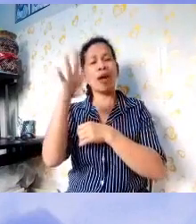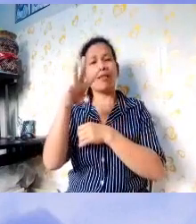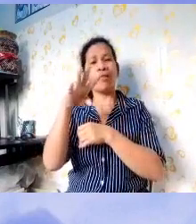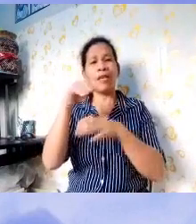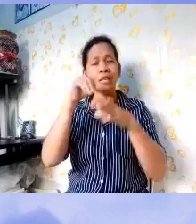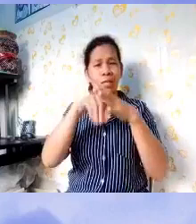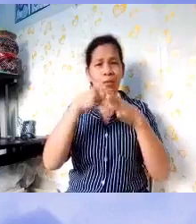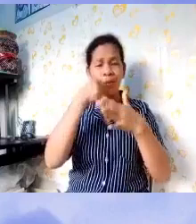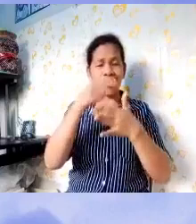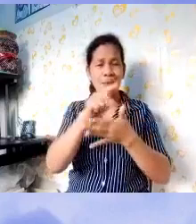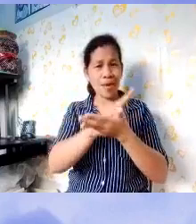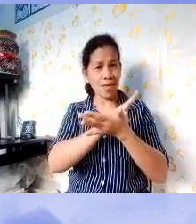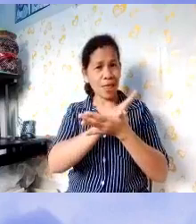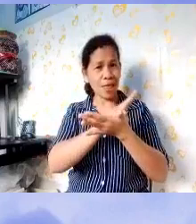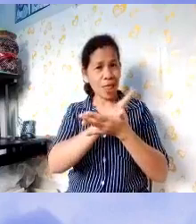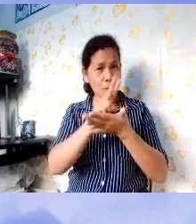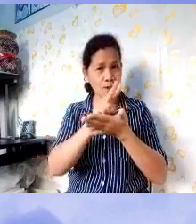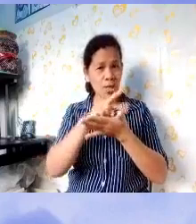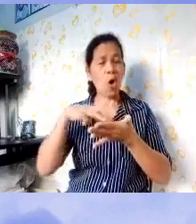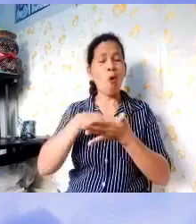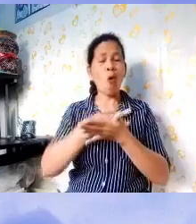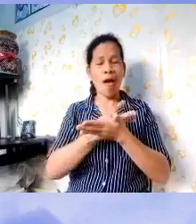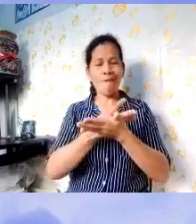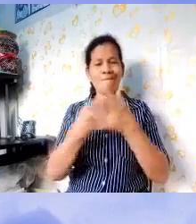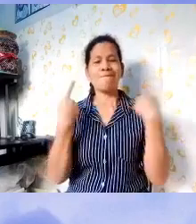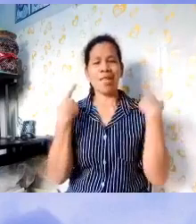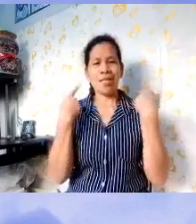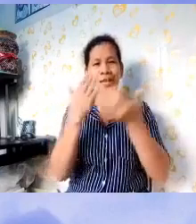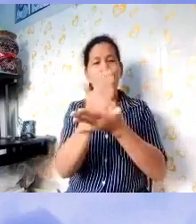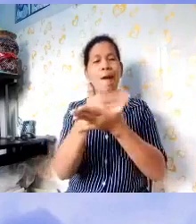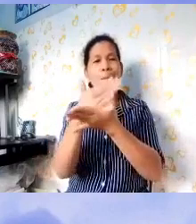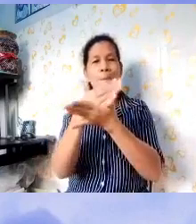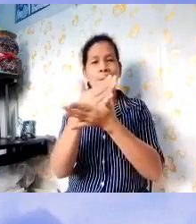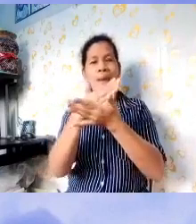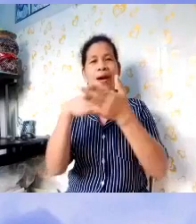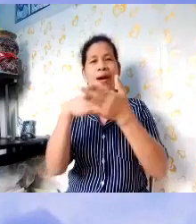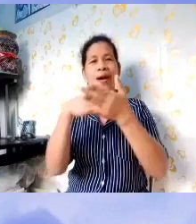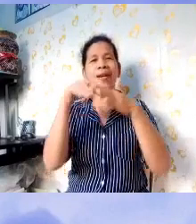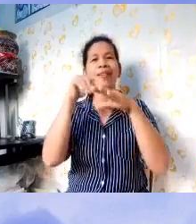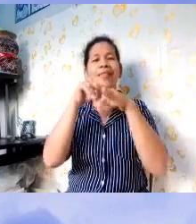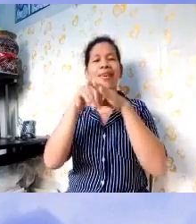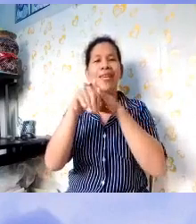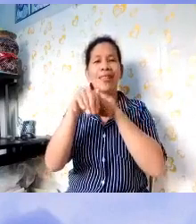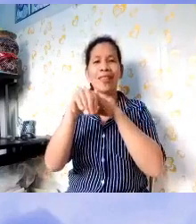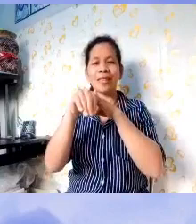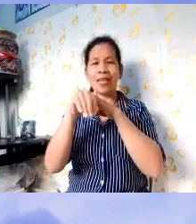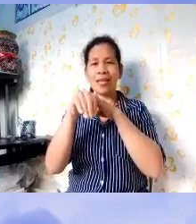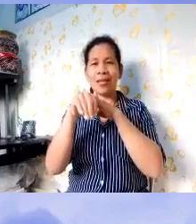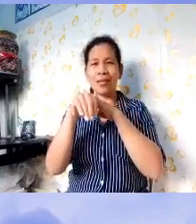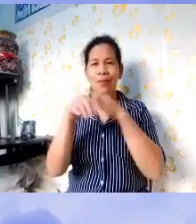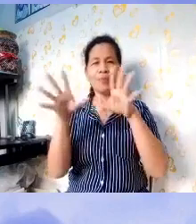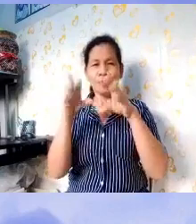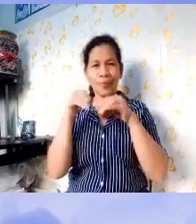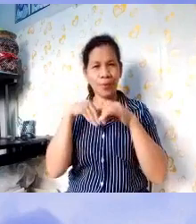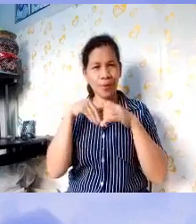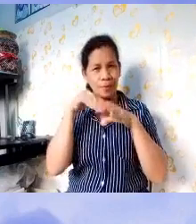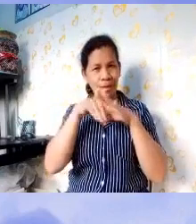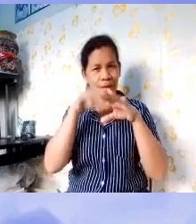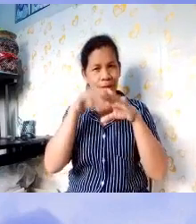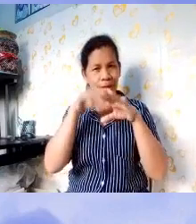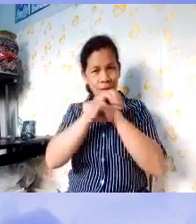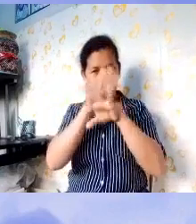mga kabahagi, ano po, ng pamana sa mga banal sa liwanag na nagligtas sa atin mula